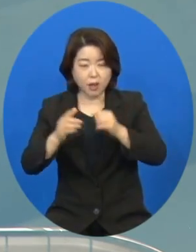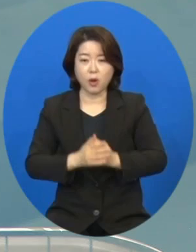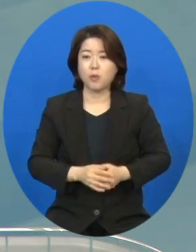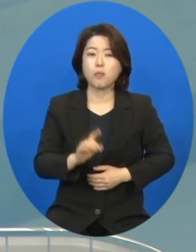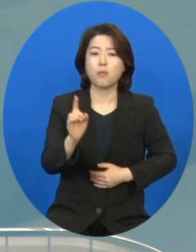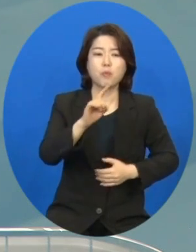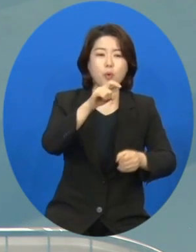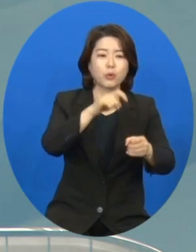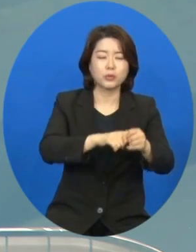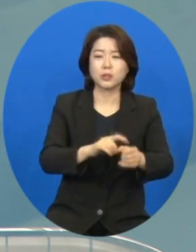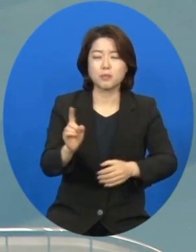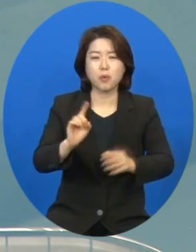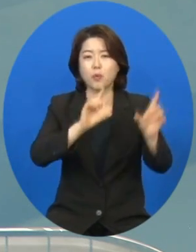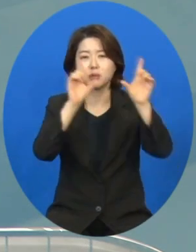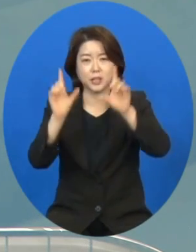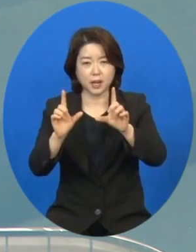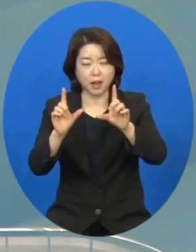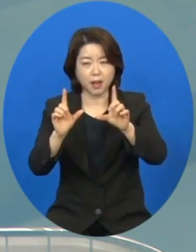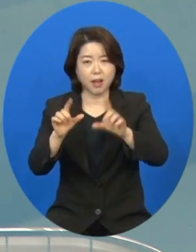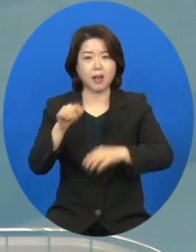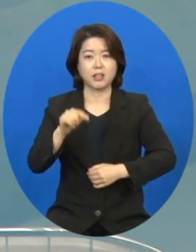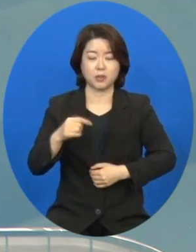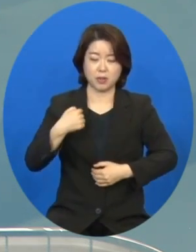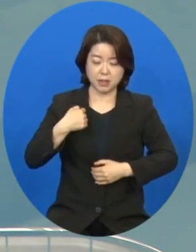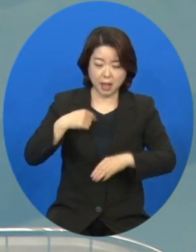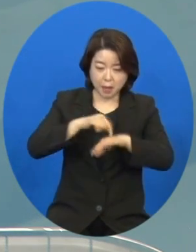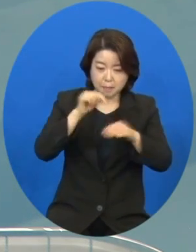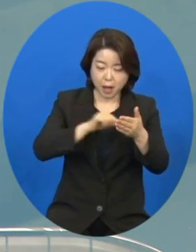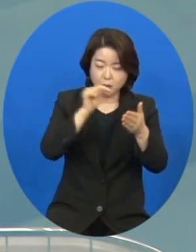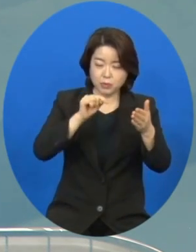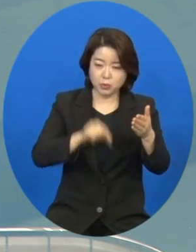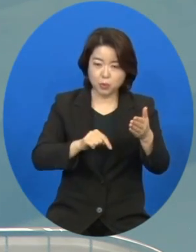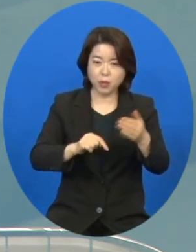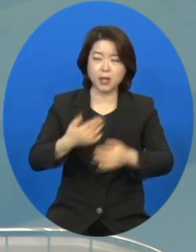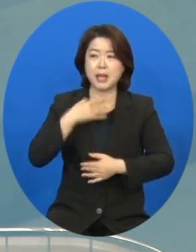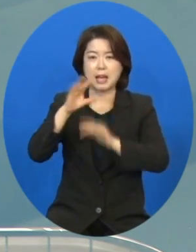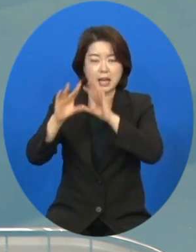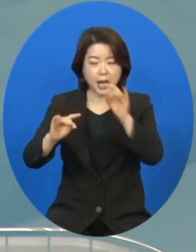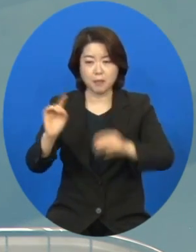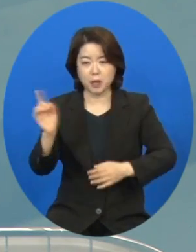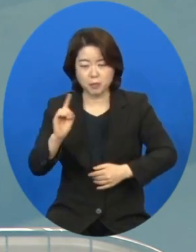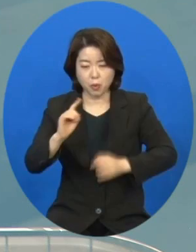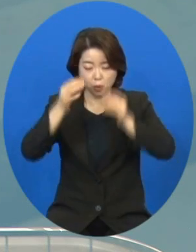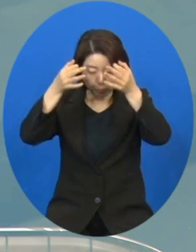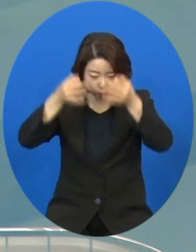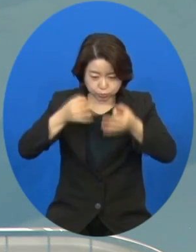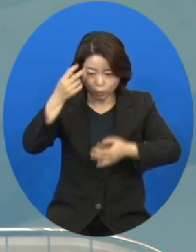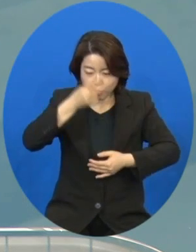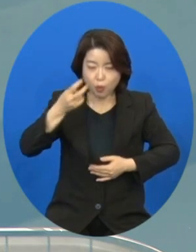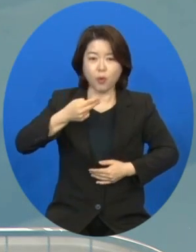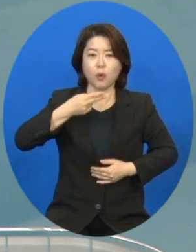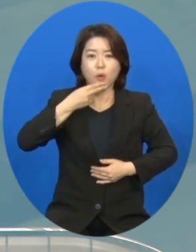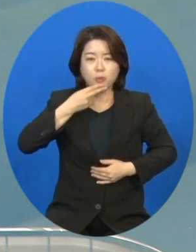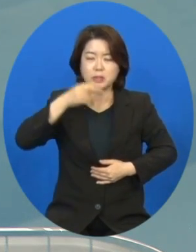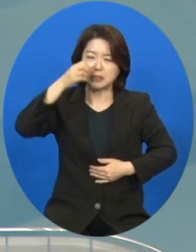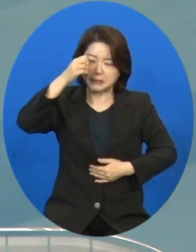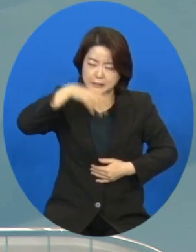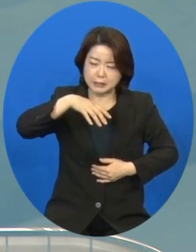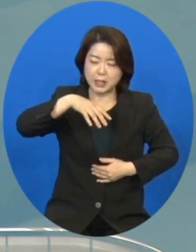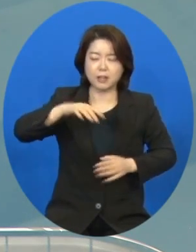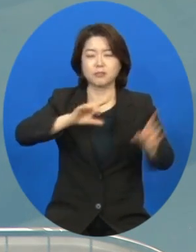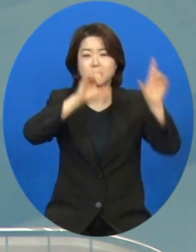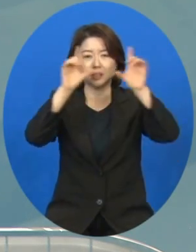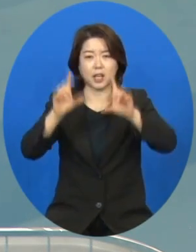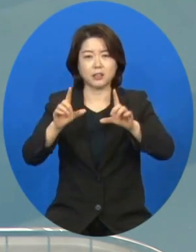사는지도, 자기 마음의 갈망이 어떤 건지도 스스로 점검해 보지 않고 사는 것이 얼마나 두려운